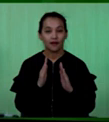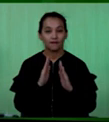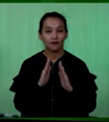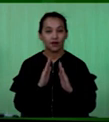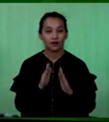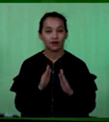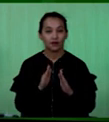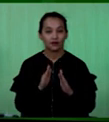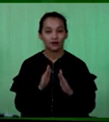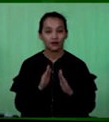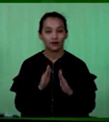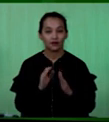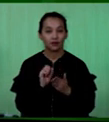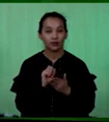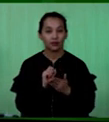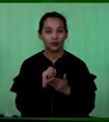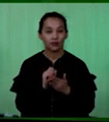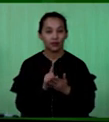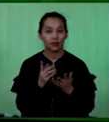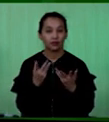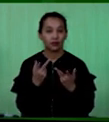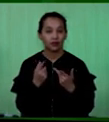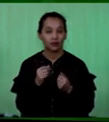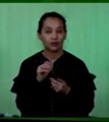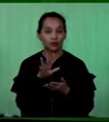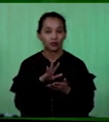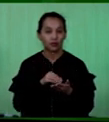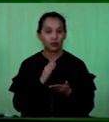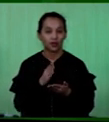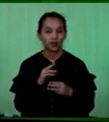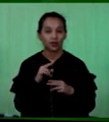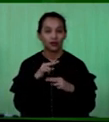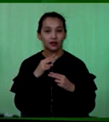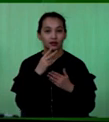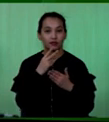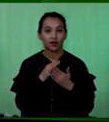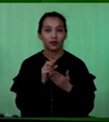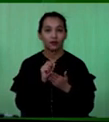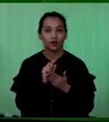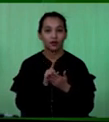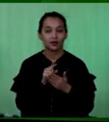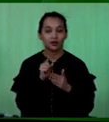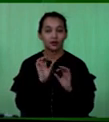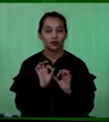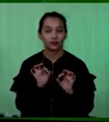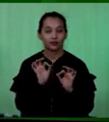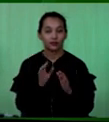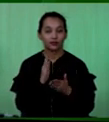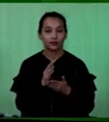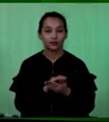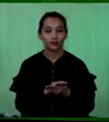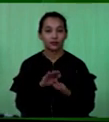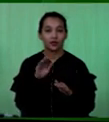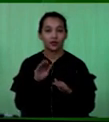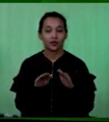faqatgina misolini o'zini, yechimini o'zini yozamiz. Diqqat qiling. Masalani sizlarga tushuntirib beraman.